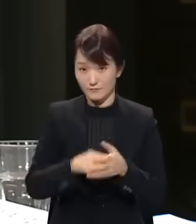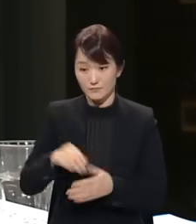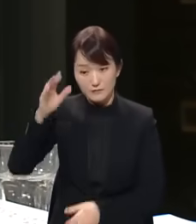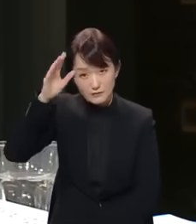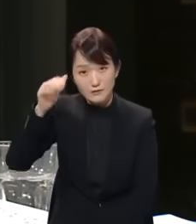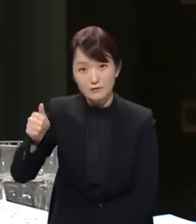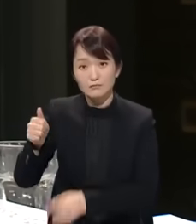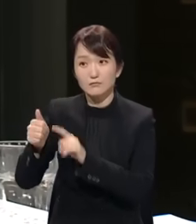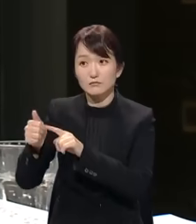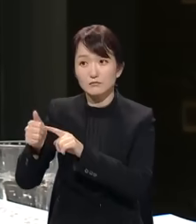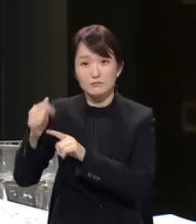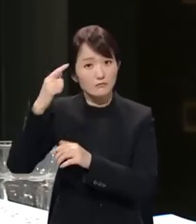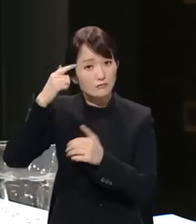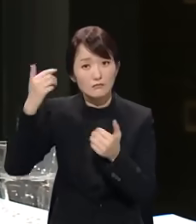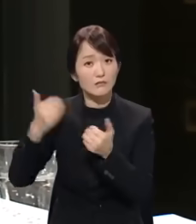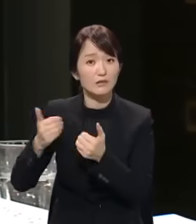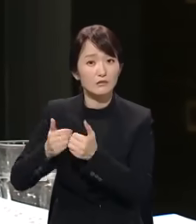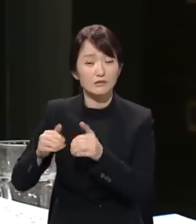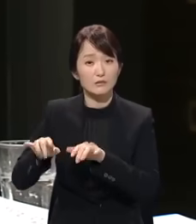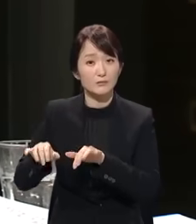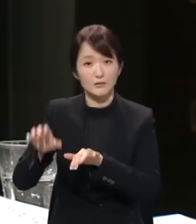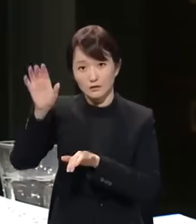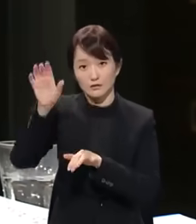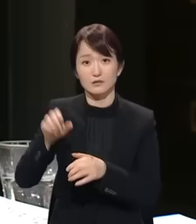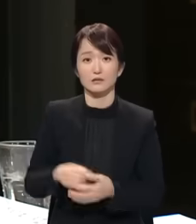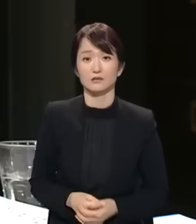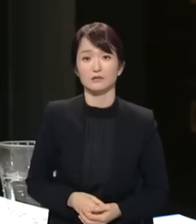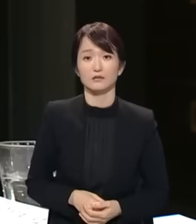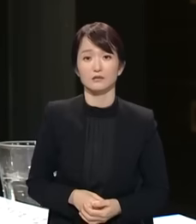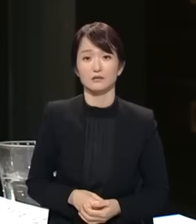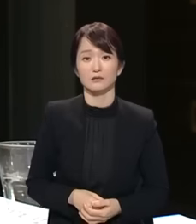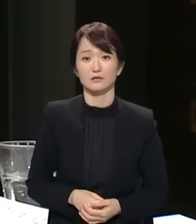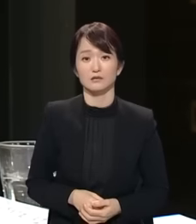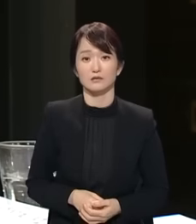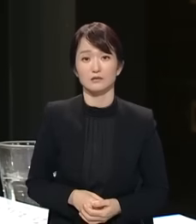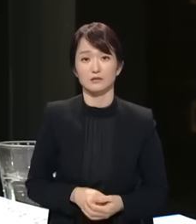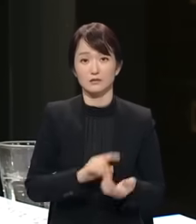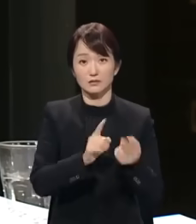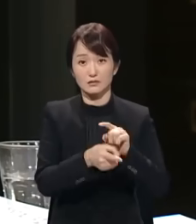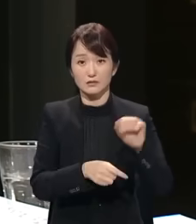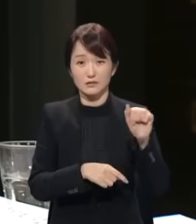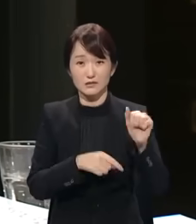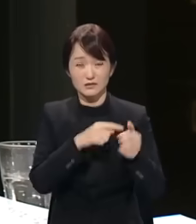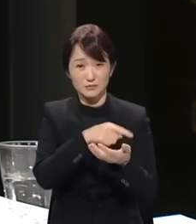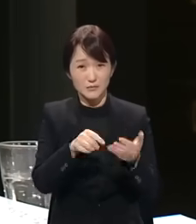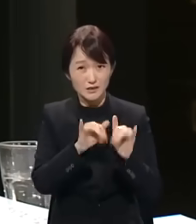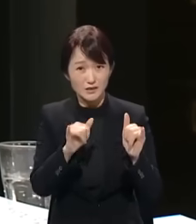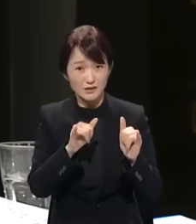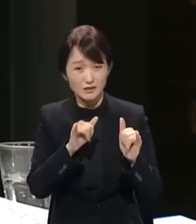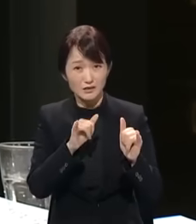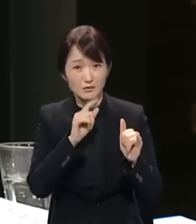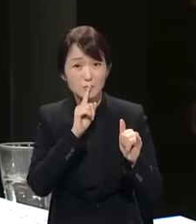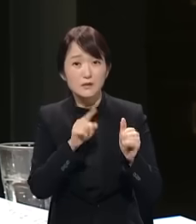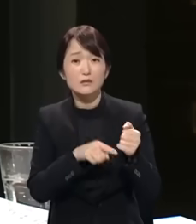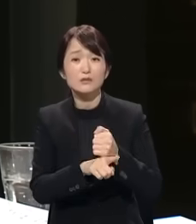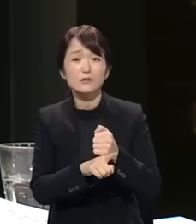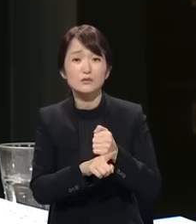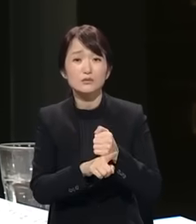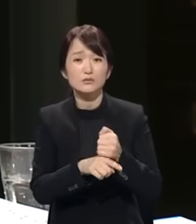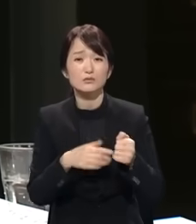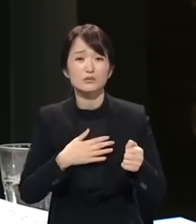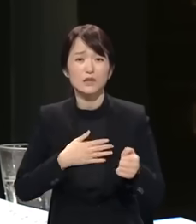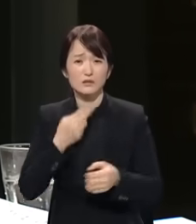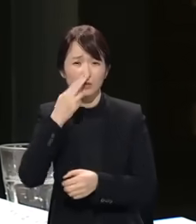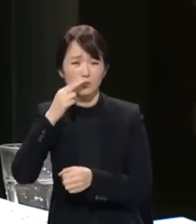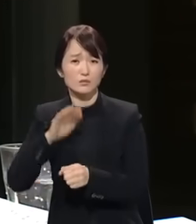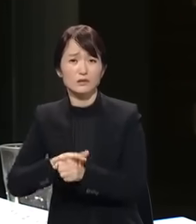견주도 반박글을 올렸습니다. 자 대리기사가 이제 와서 피해자 코스프레 한다. 나 너무 억울하다